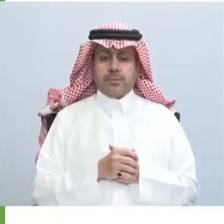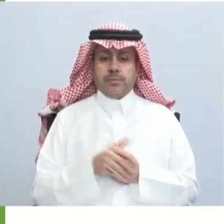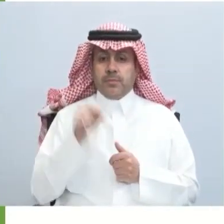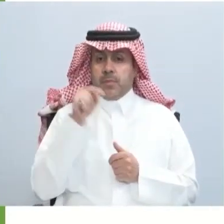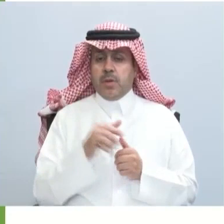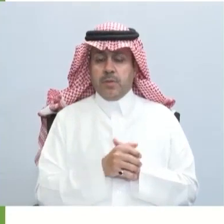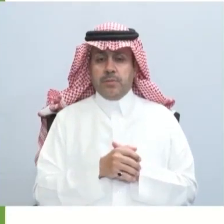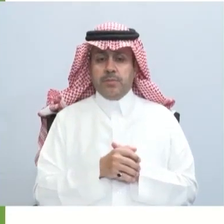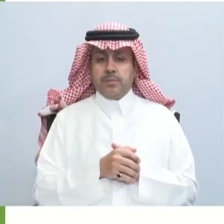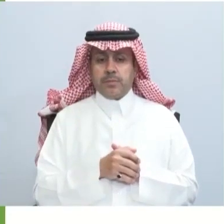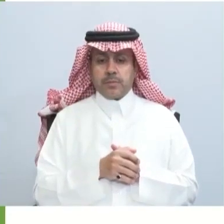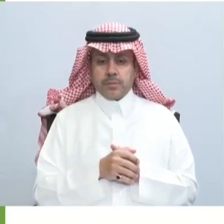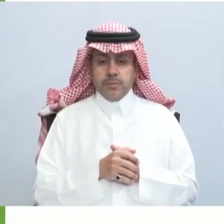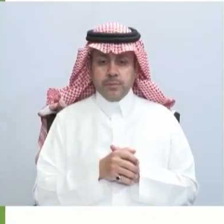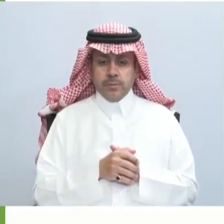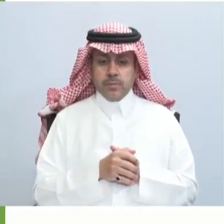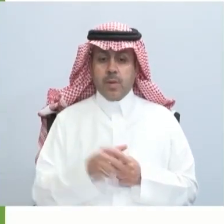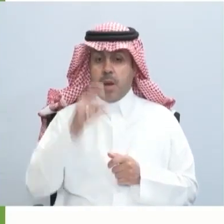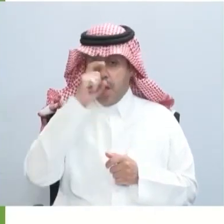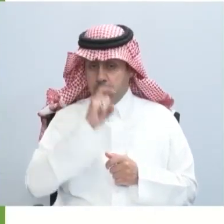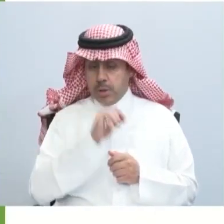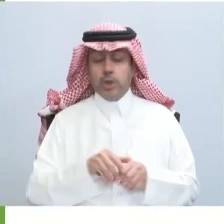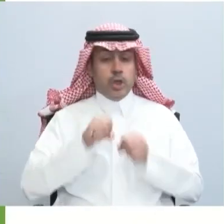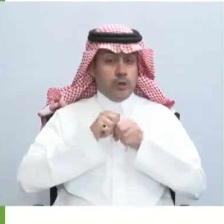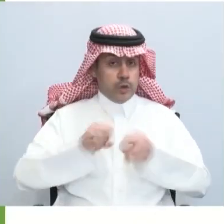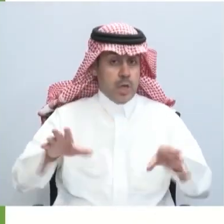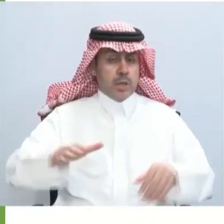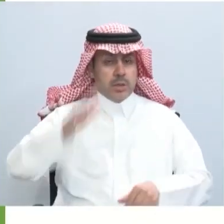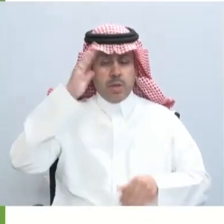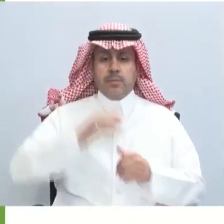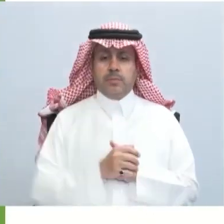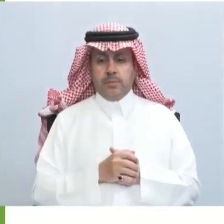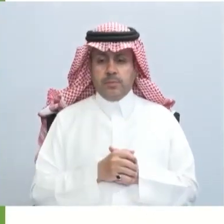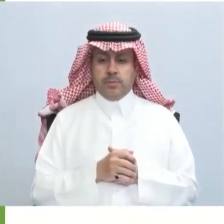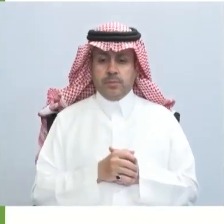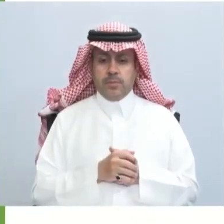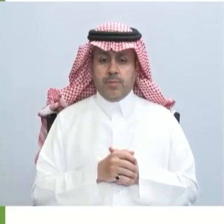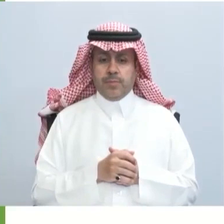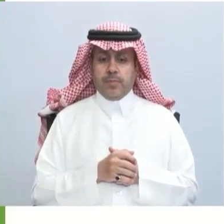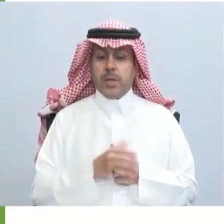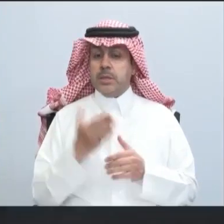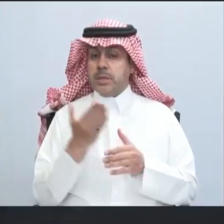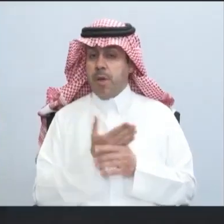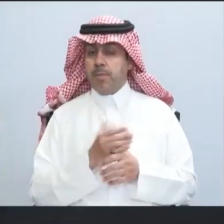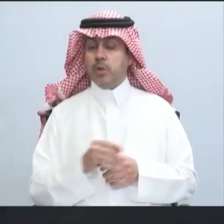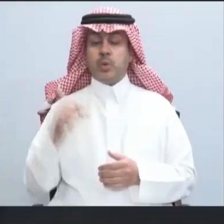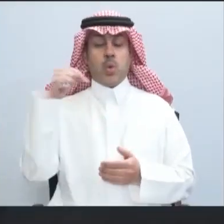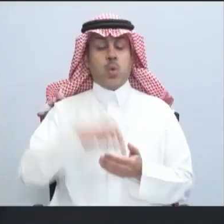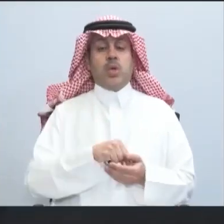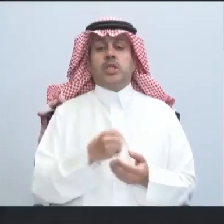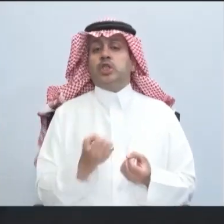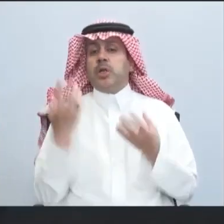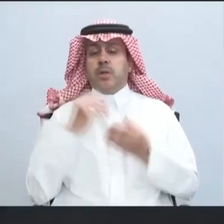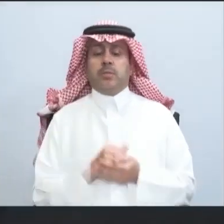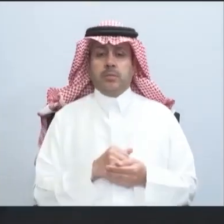هو الامر لاهميه افشاء السلام سبب من اسباب دخول